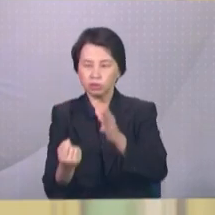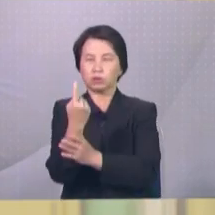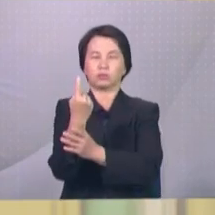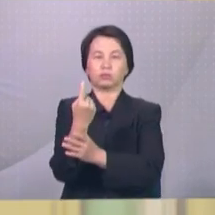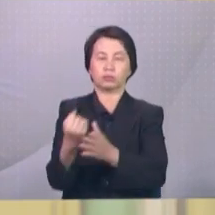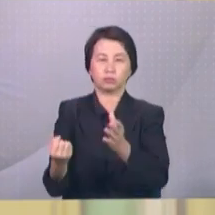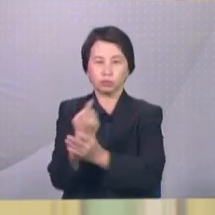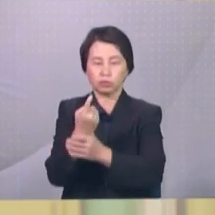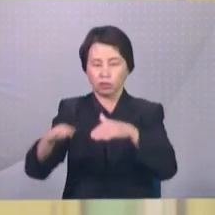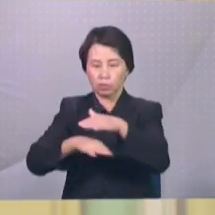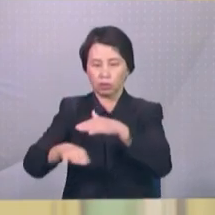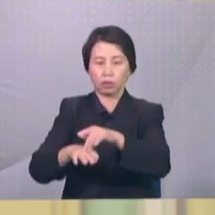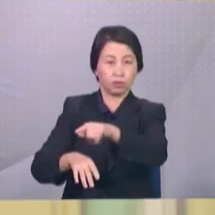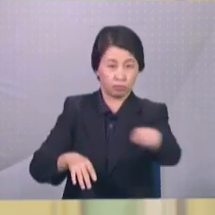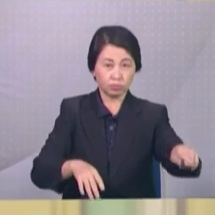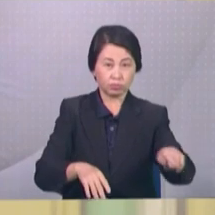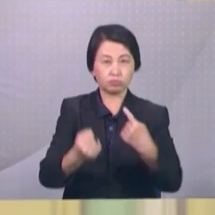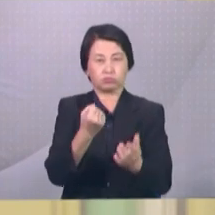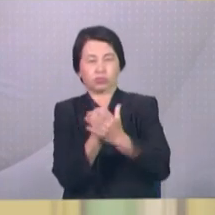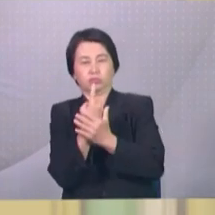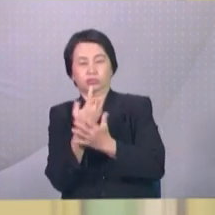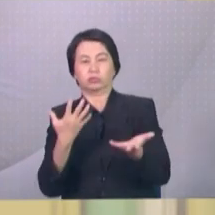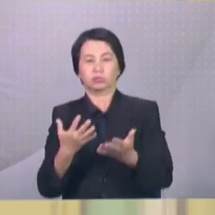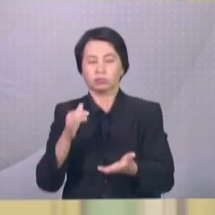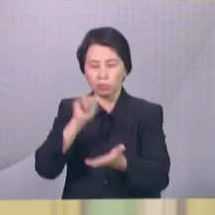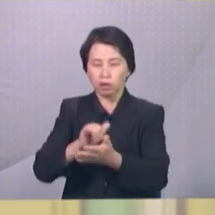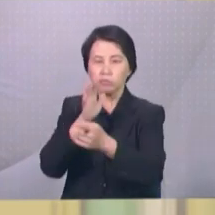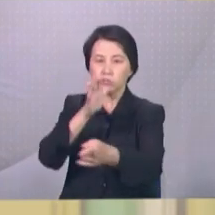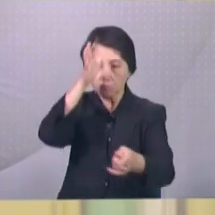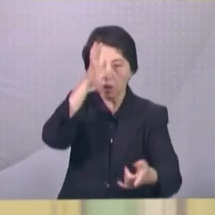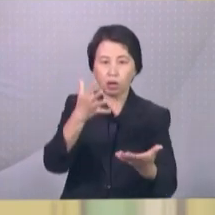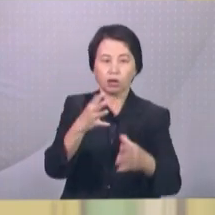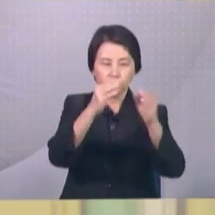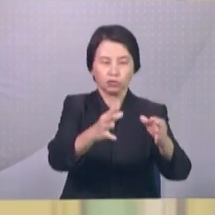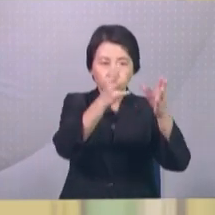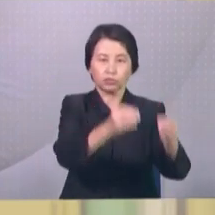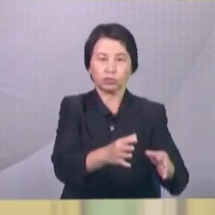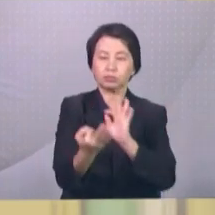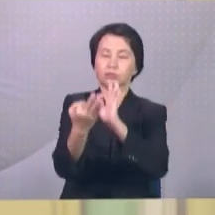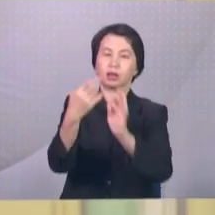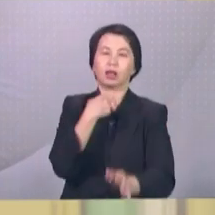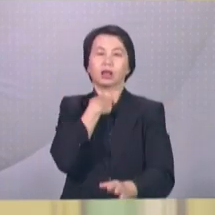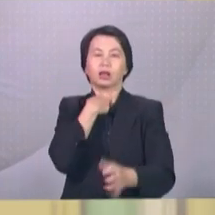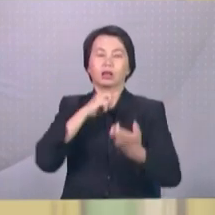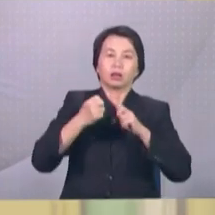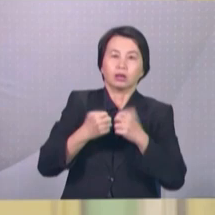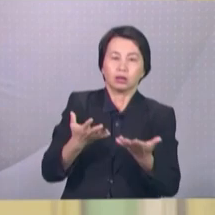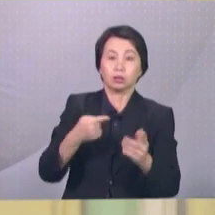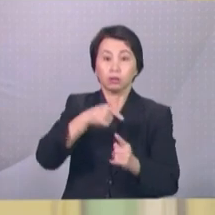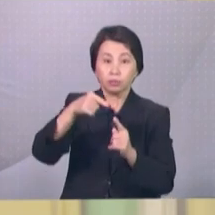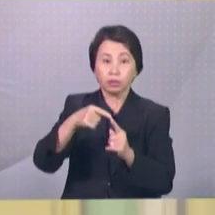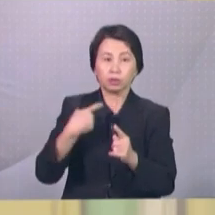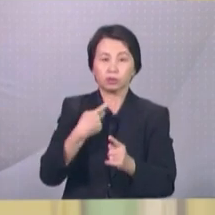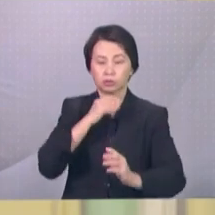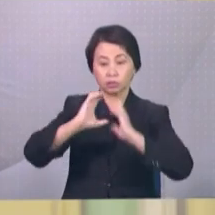dibangkitkan di bawah sana, di mana ibu bapa dan guru-guru menghadapi kekangan, terutamanya apabila